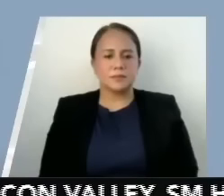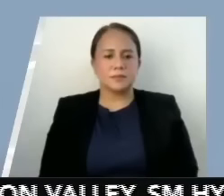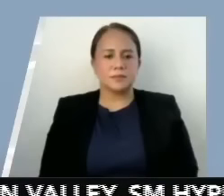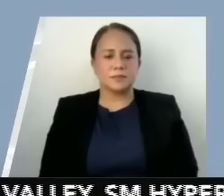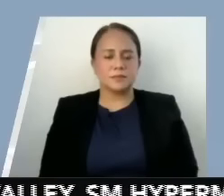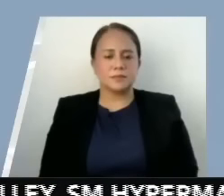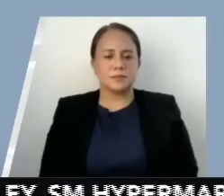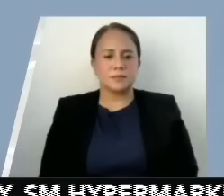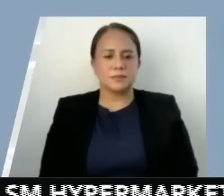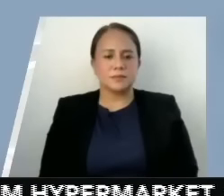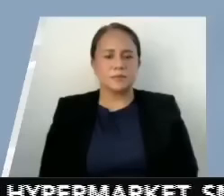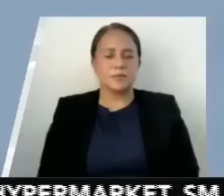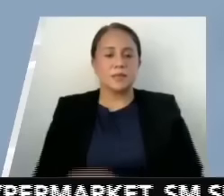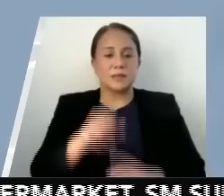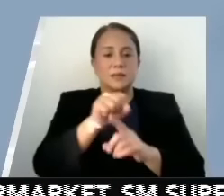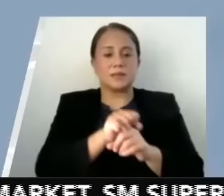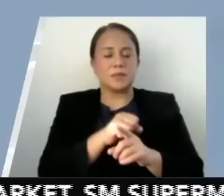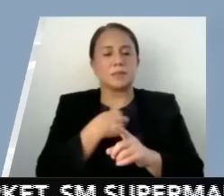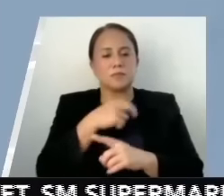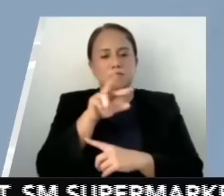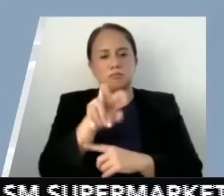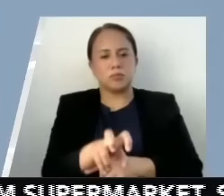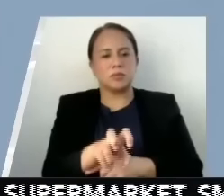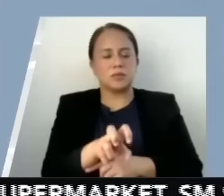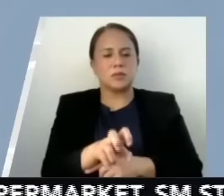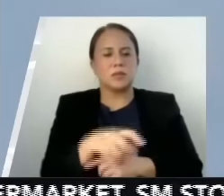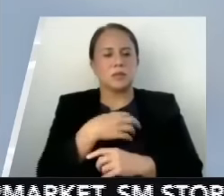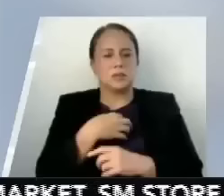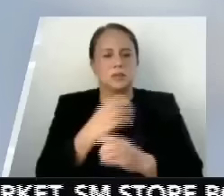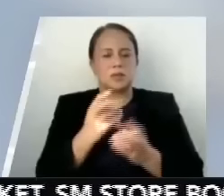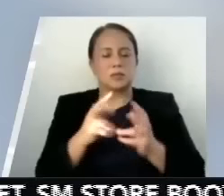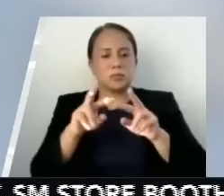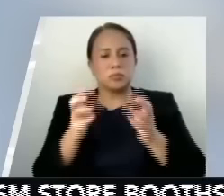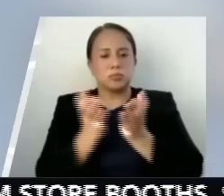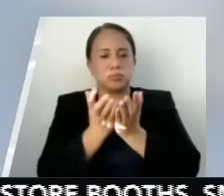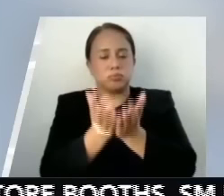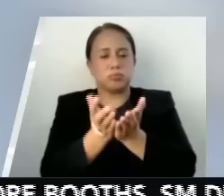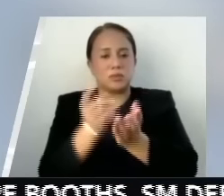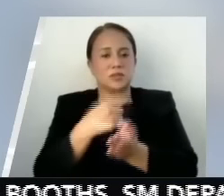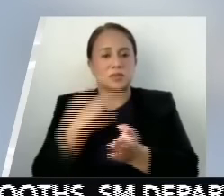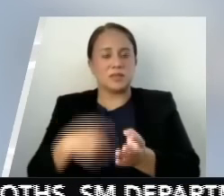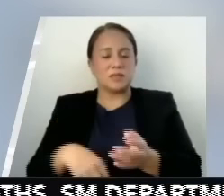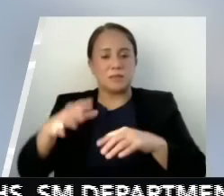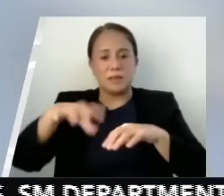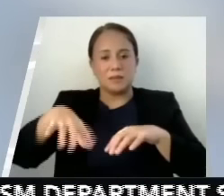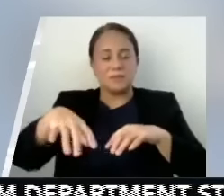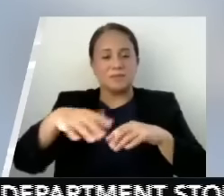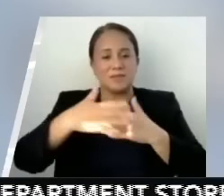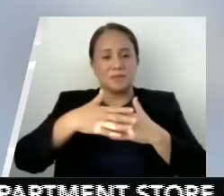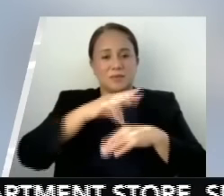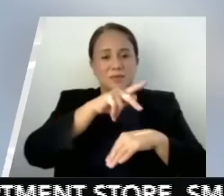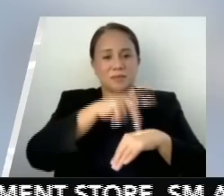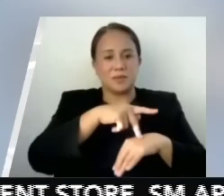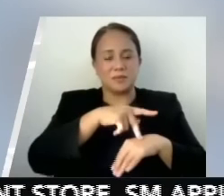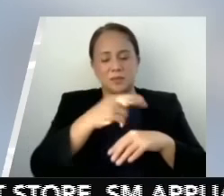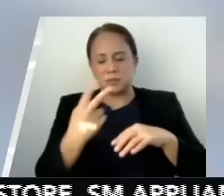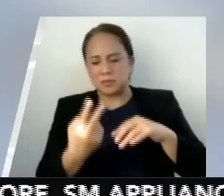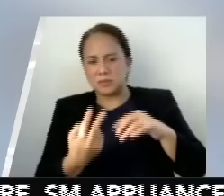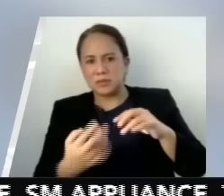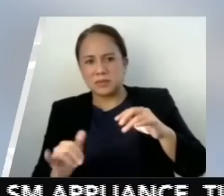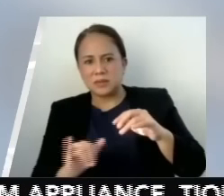Noong Setyembre, huling namataan ang tatlong survey ship ng China malapit sa Philippine Rice, isang underwater plateau sa northeastern seaboard